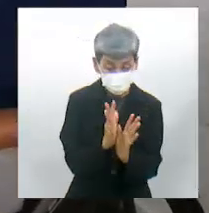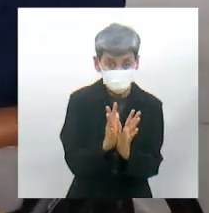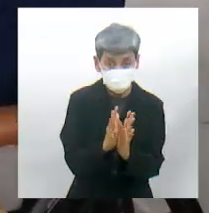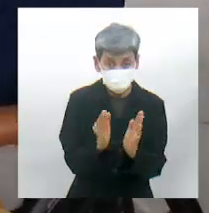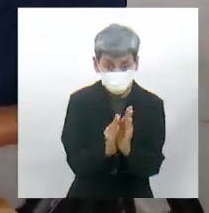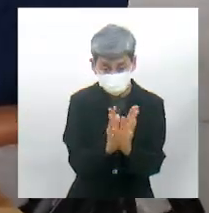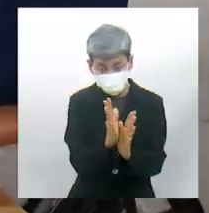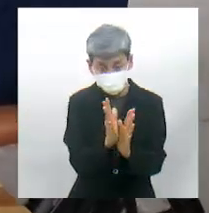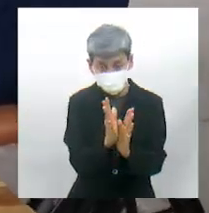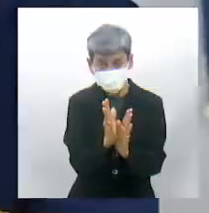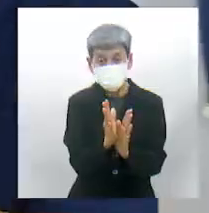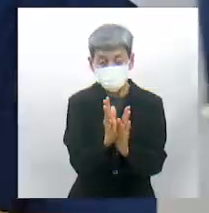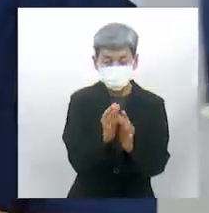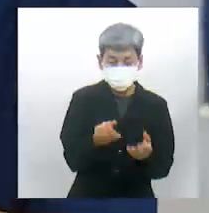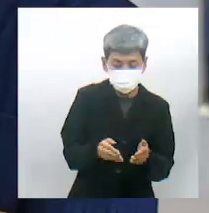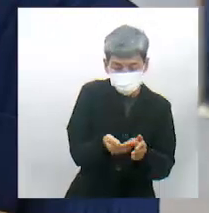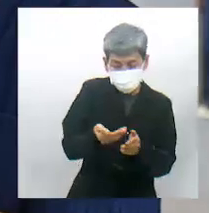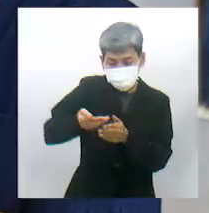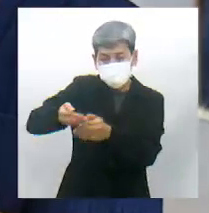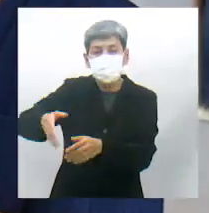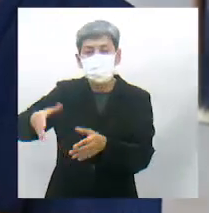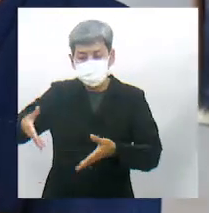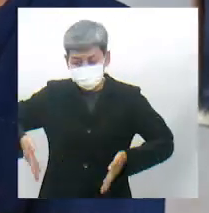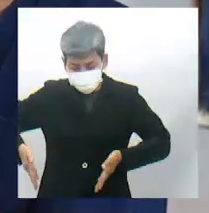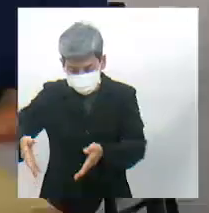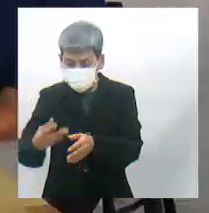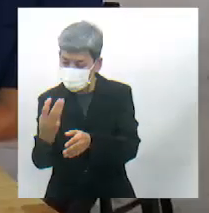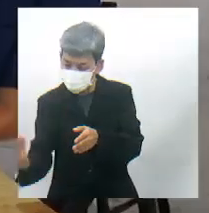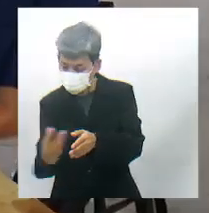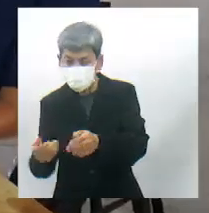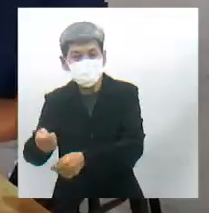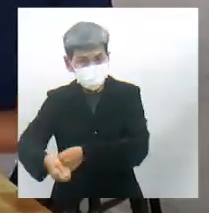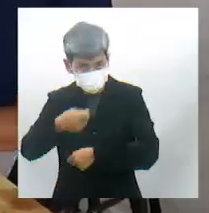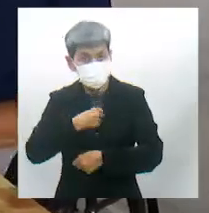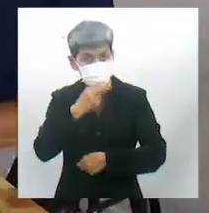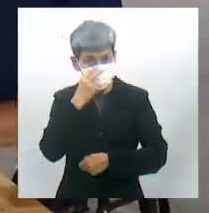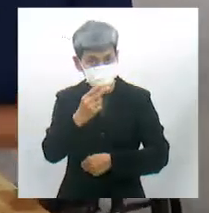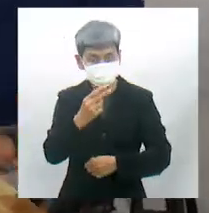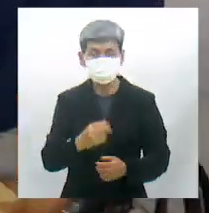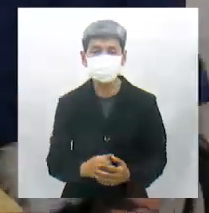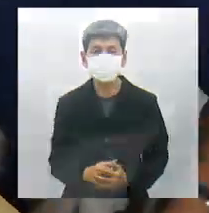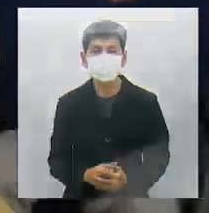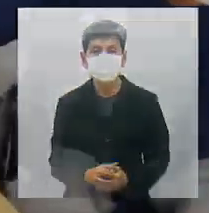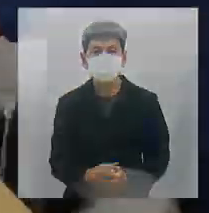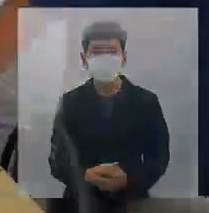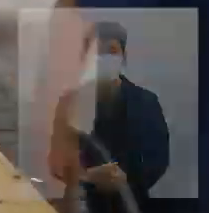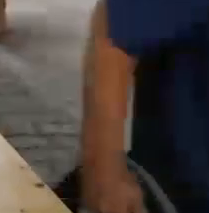พอเริ่มขึ้นเป็นต้นเราก็ไปลงแปลงใหญ่ ใช่ค่ะ ใช่ไหมไปเดี๋ยวเราไปดูแปลงใหญ่กันต่อดีกว่า